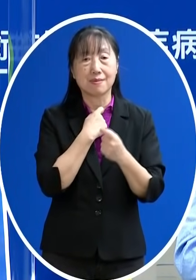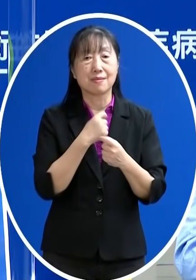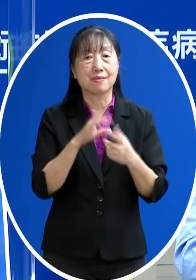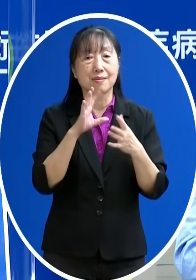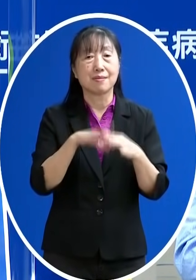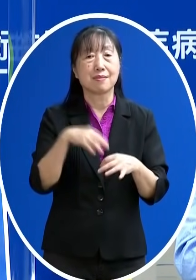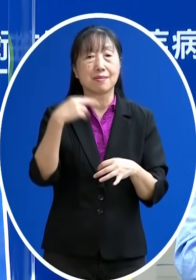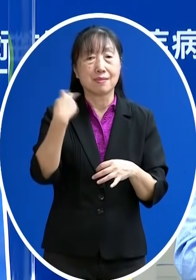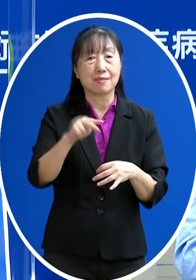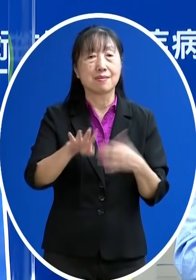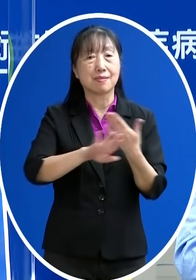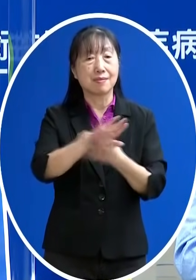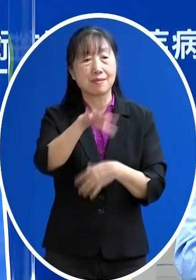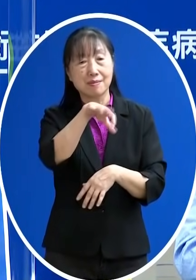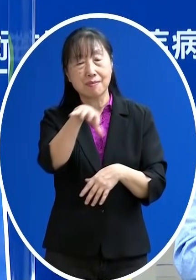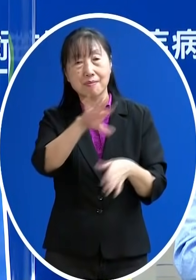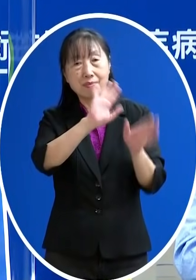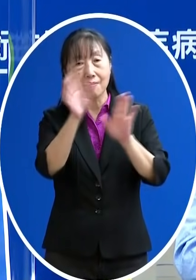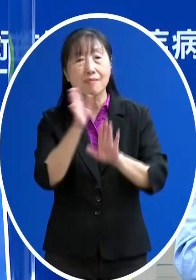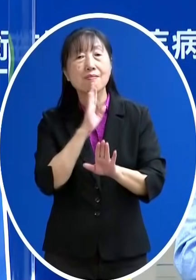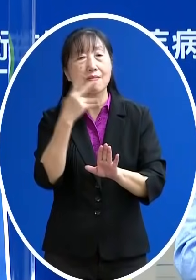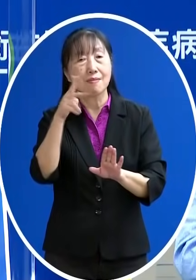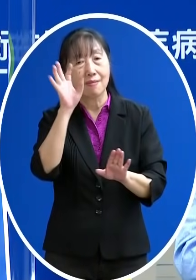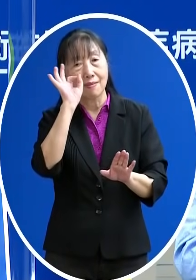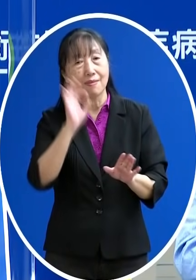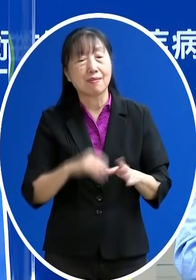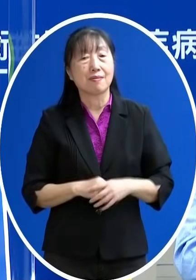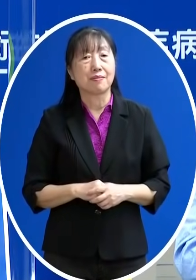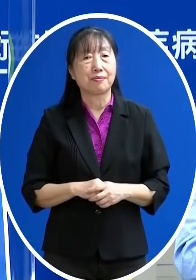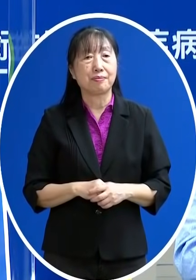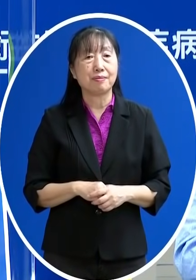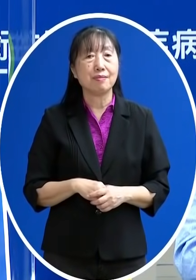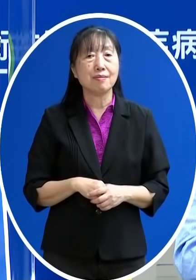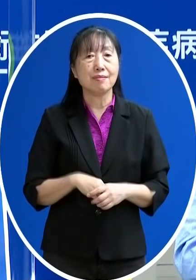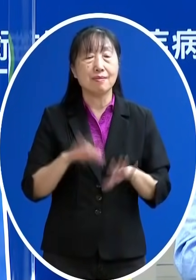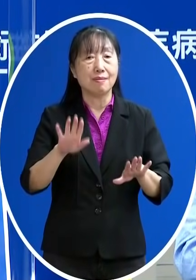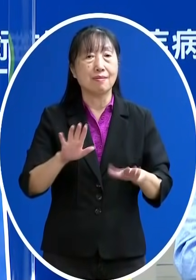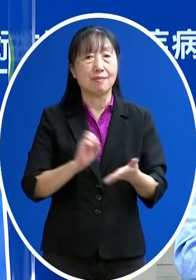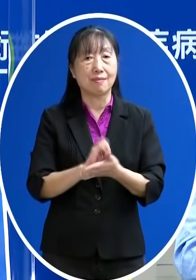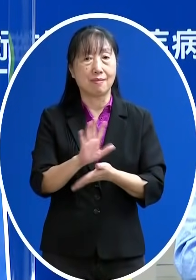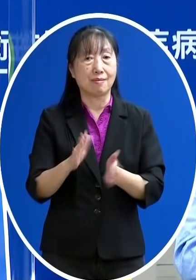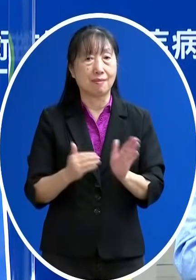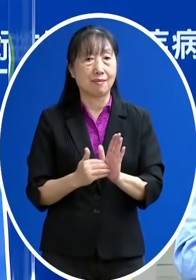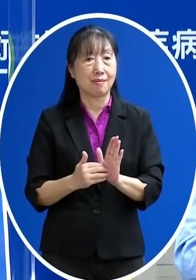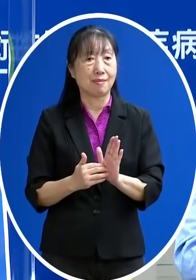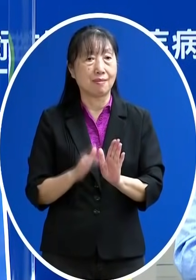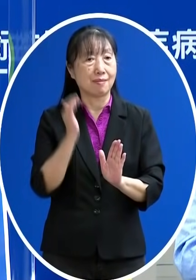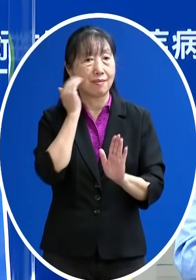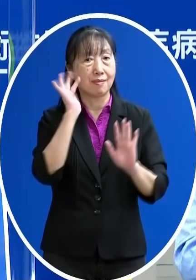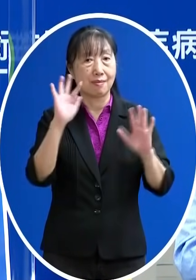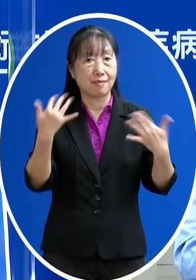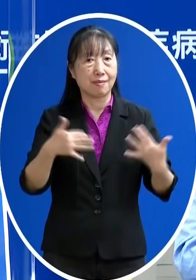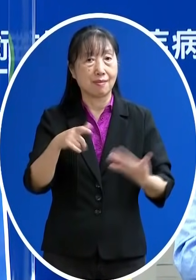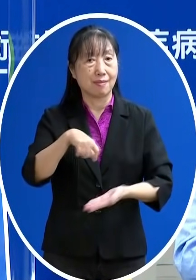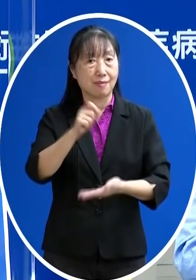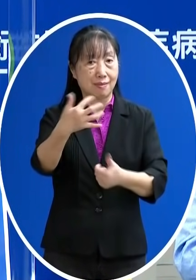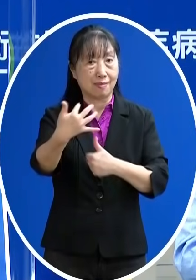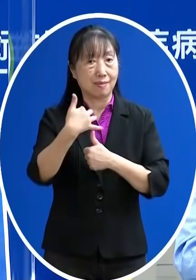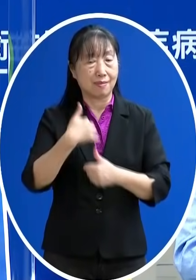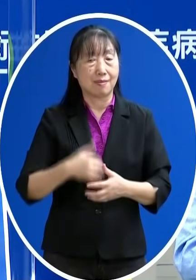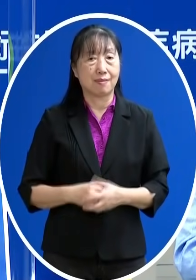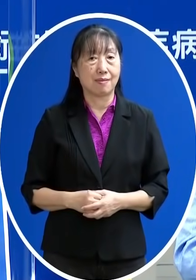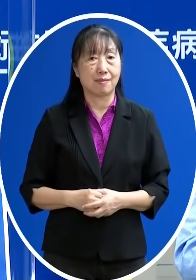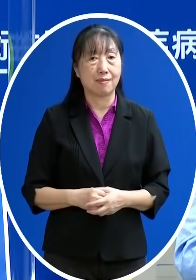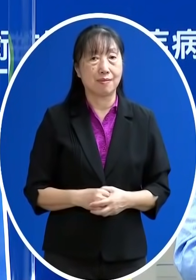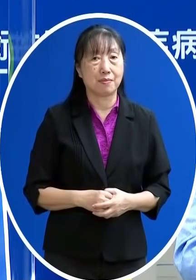其他地方都目前没有跟动。好，那以上我们先跟大家报告到这里哈，那有问题可以提出来。